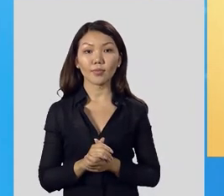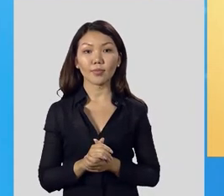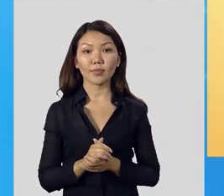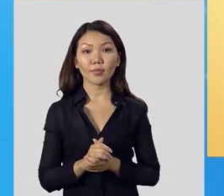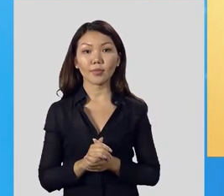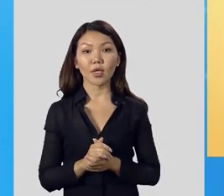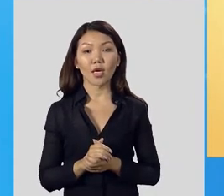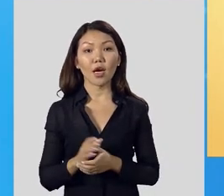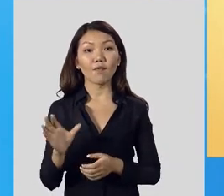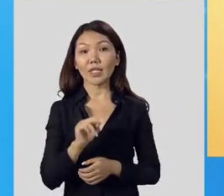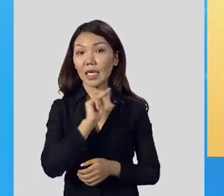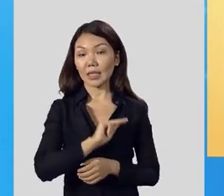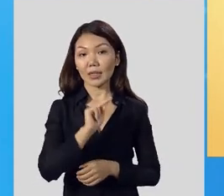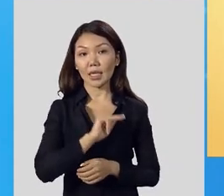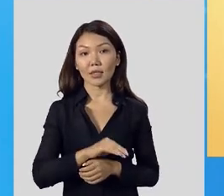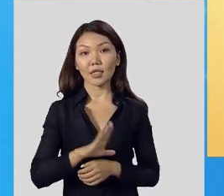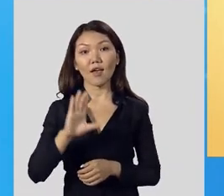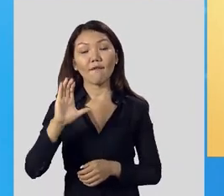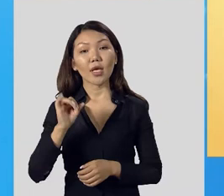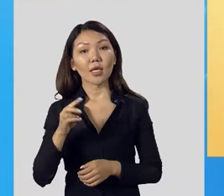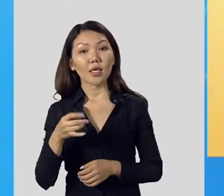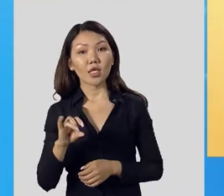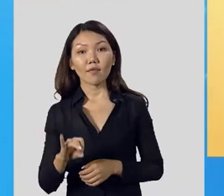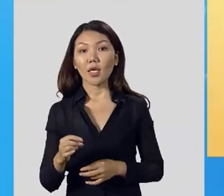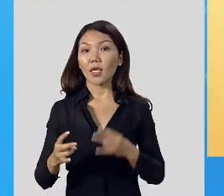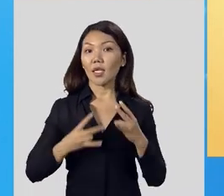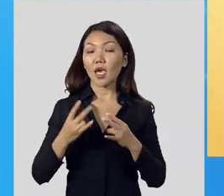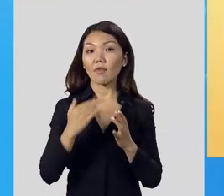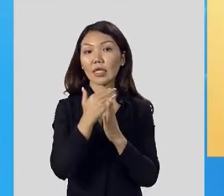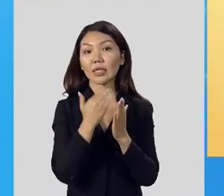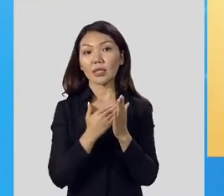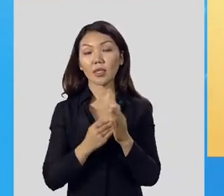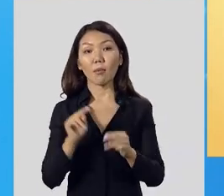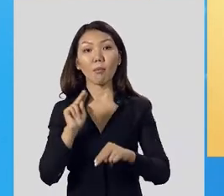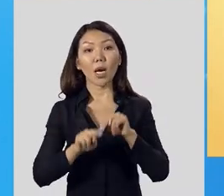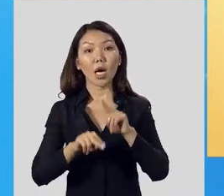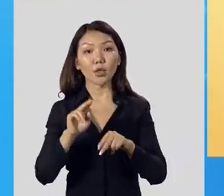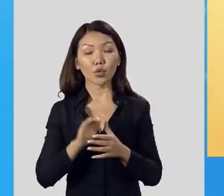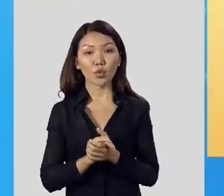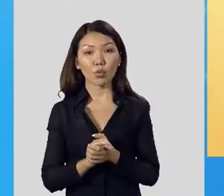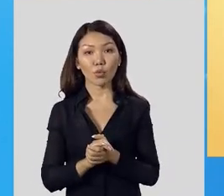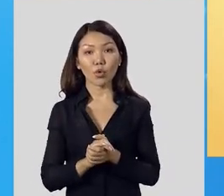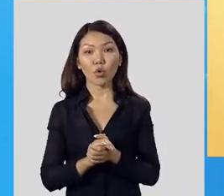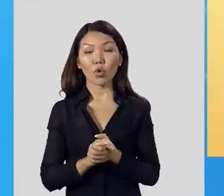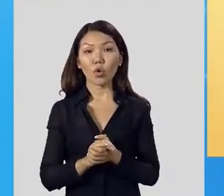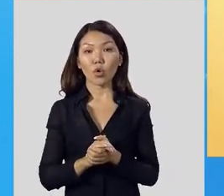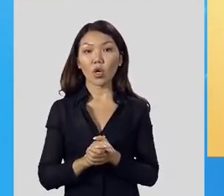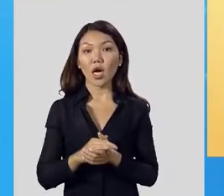Вся деятельность вегетативной нервной системы построена по рефлекторному